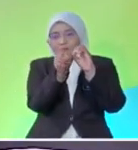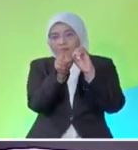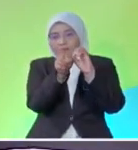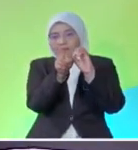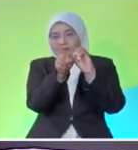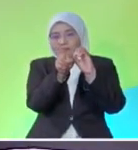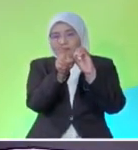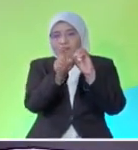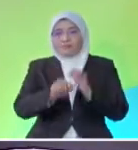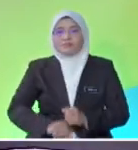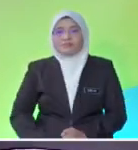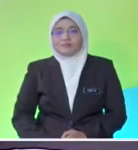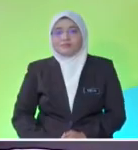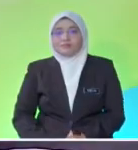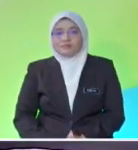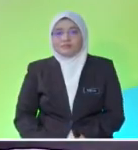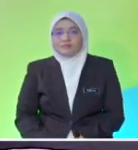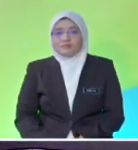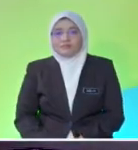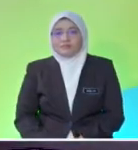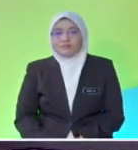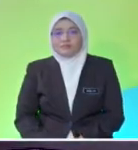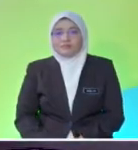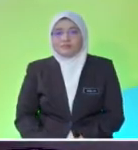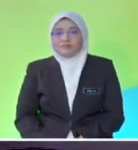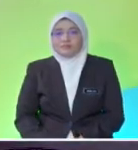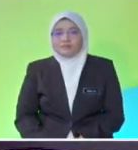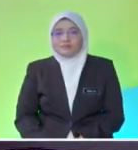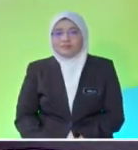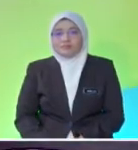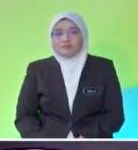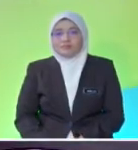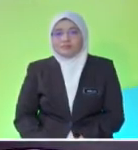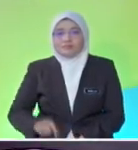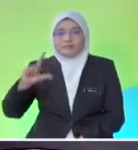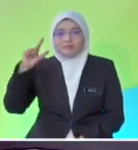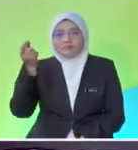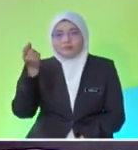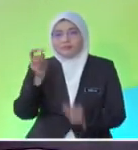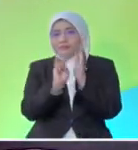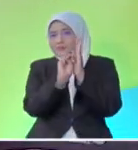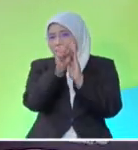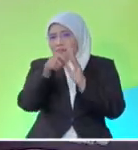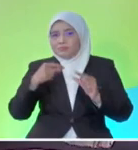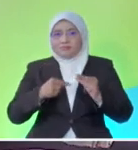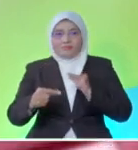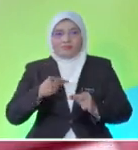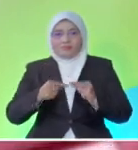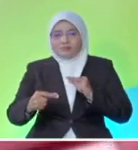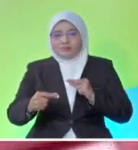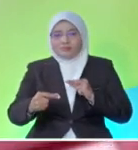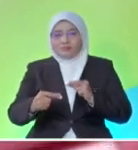bergerak. Satu minit dan jarum minit akan bergerak.